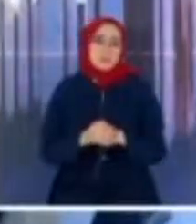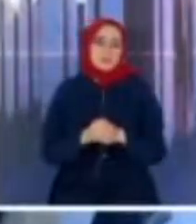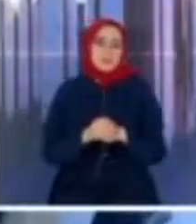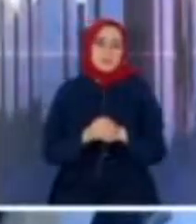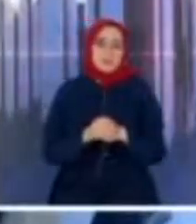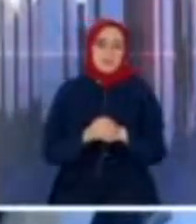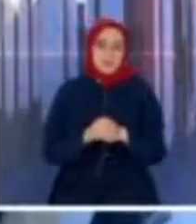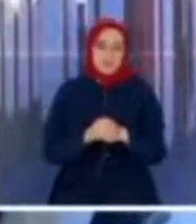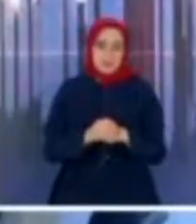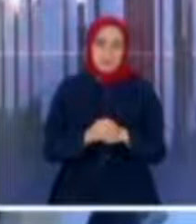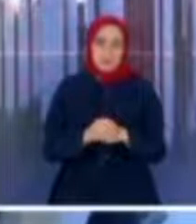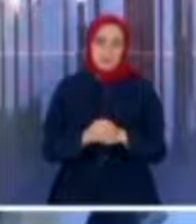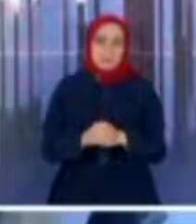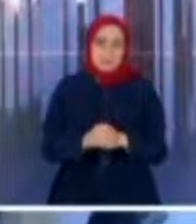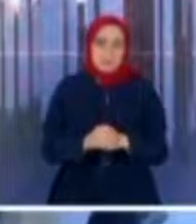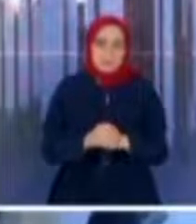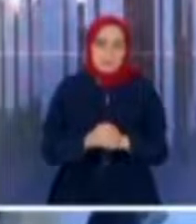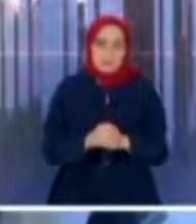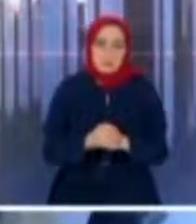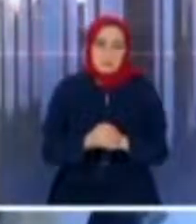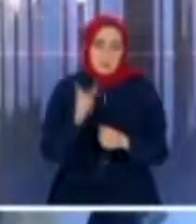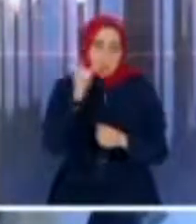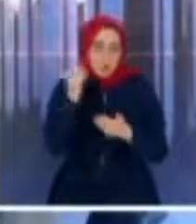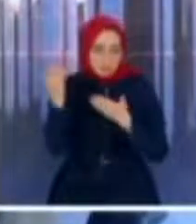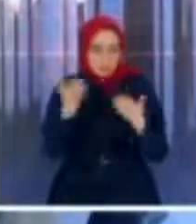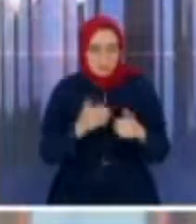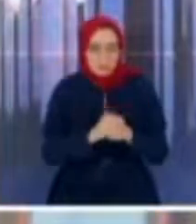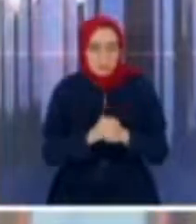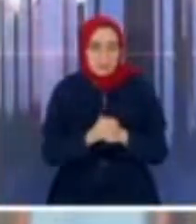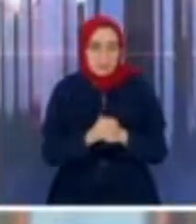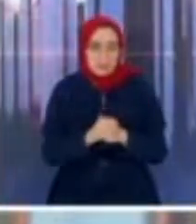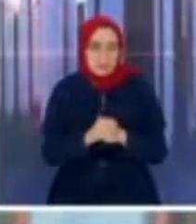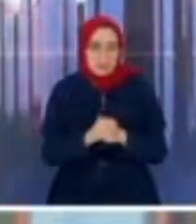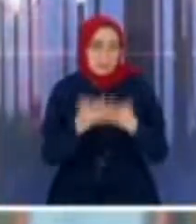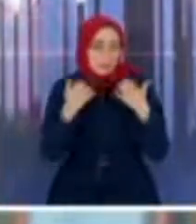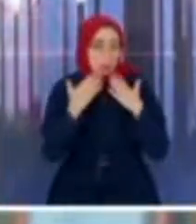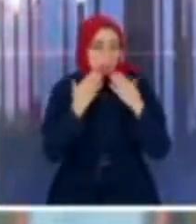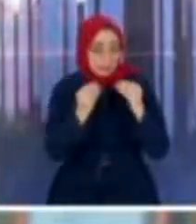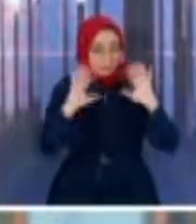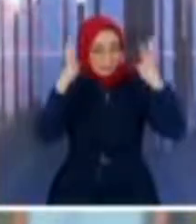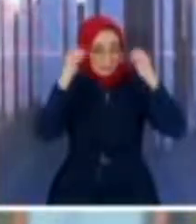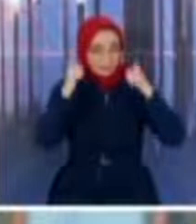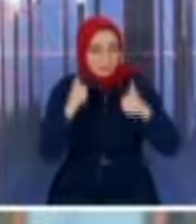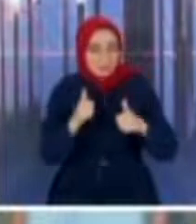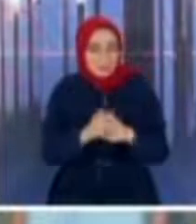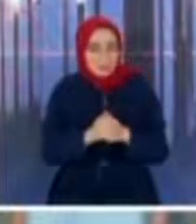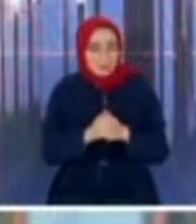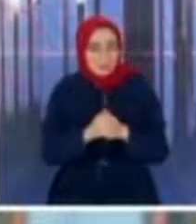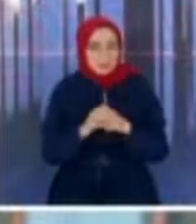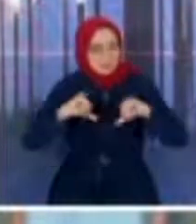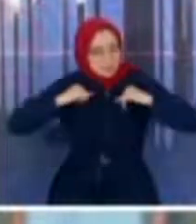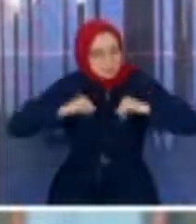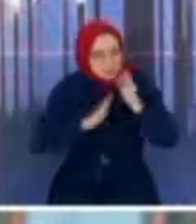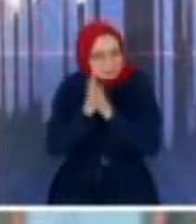عندك دكتور مبروكه. مازلت مواصله معنا ما تنساش دكتور ياسين كلبوس. نحب نشكرهم خاطر ياسر